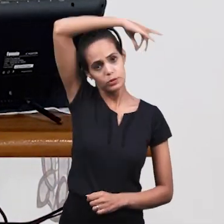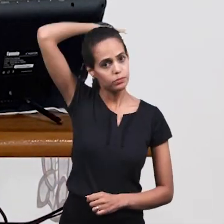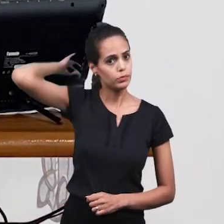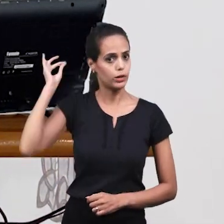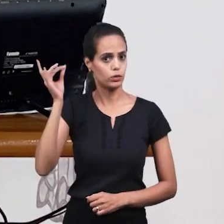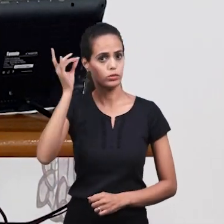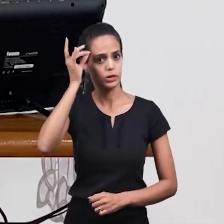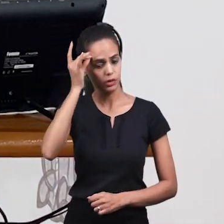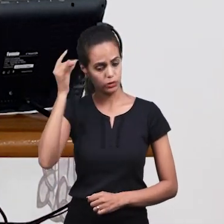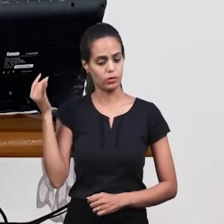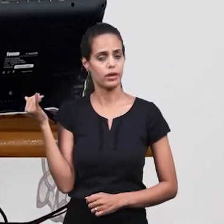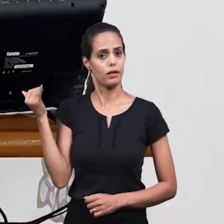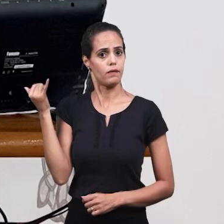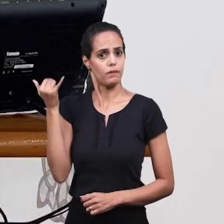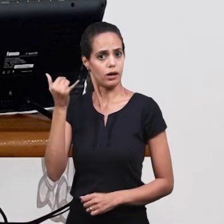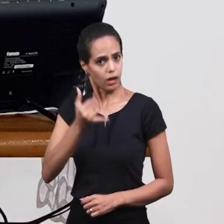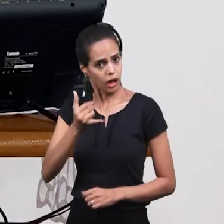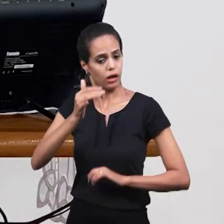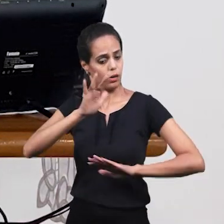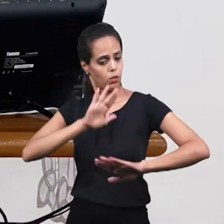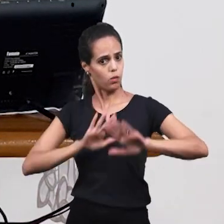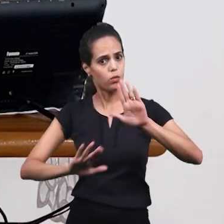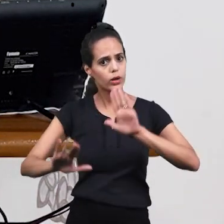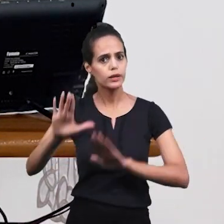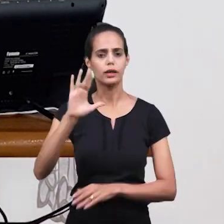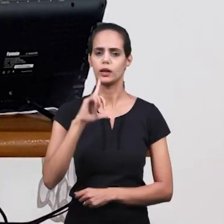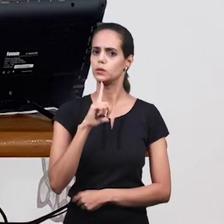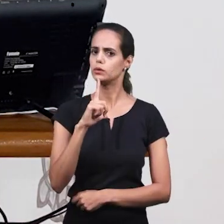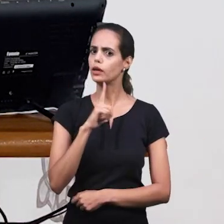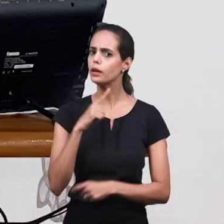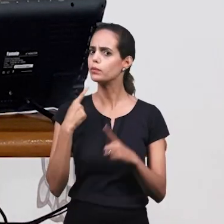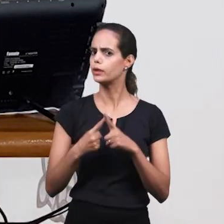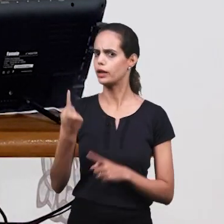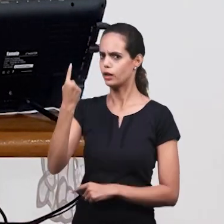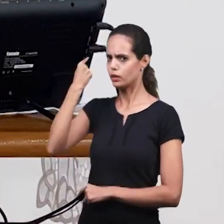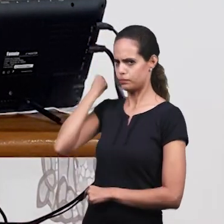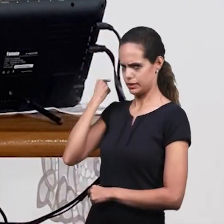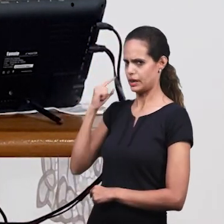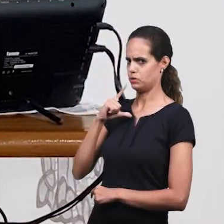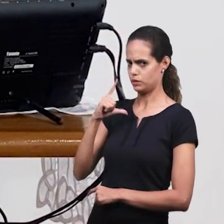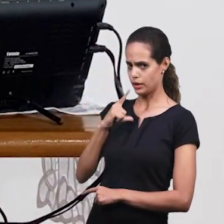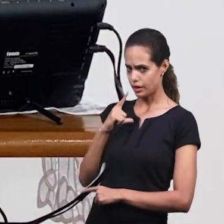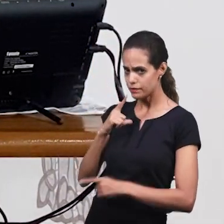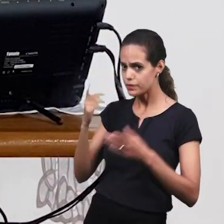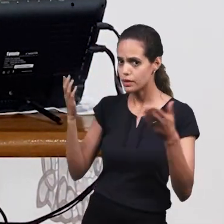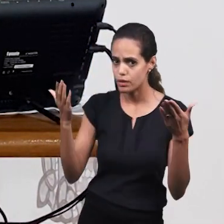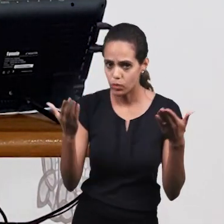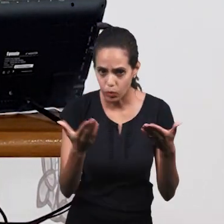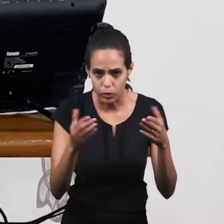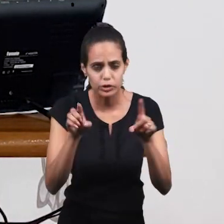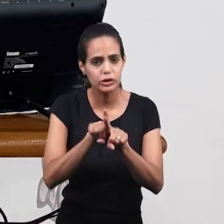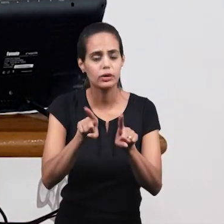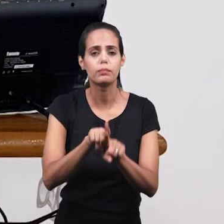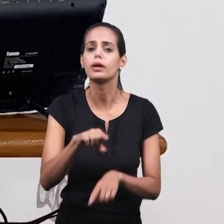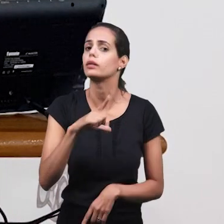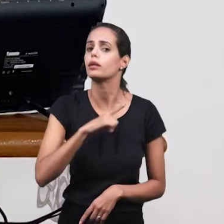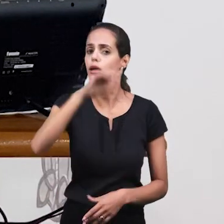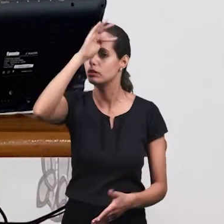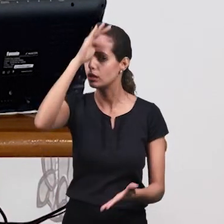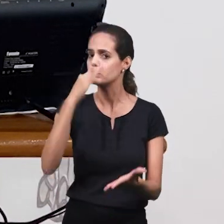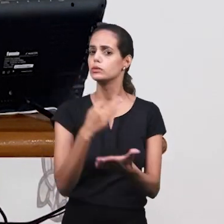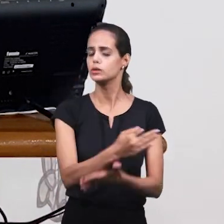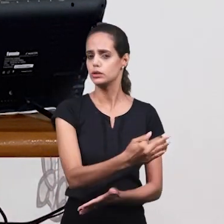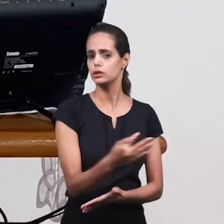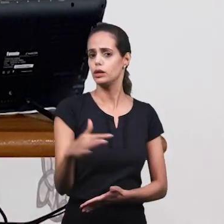parmi eux, elle est parmi nous aussi aujourd'hui. Elle apparaît au milieu de l'Église. Vous voyez que cette pratique,